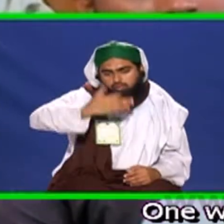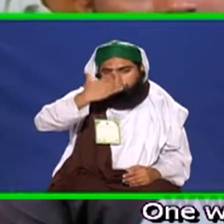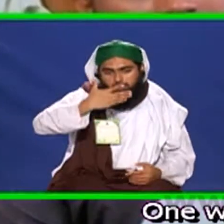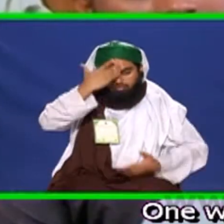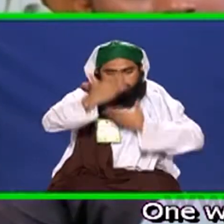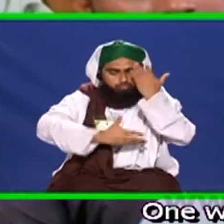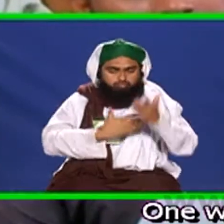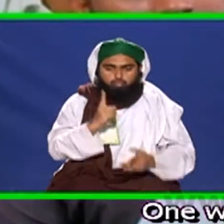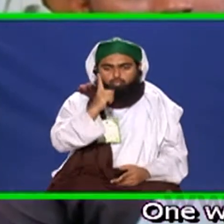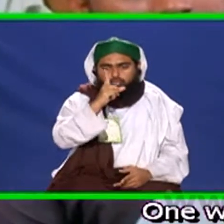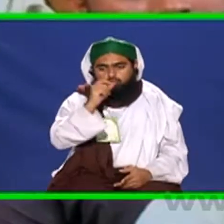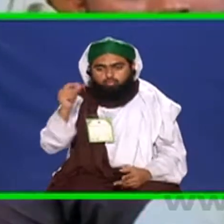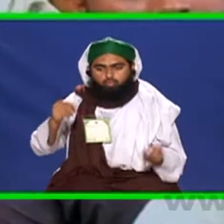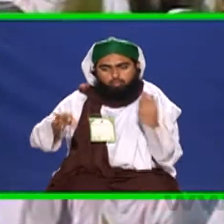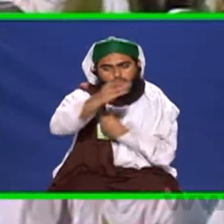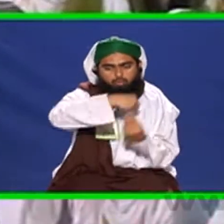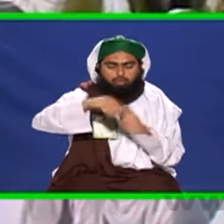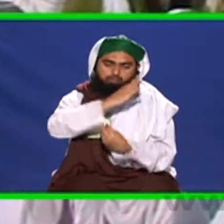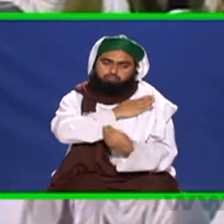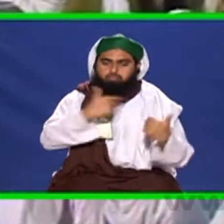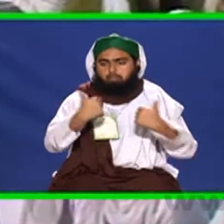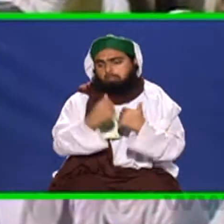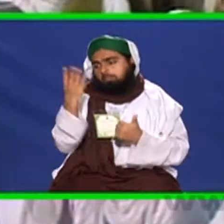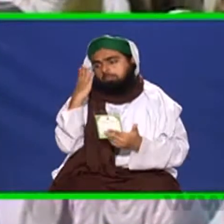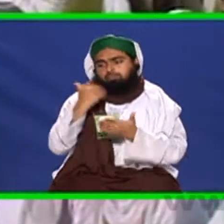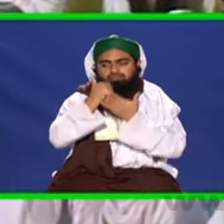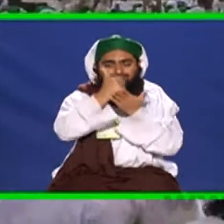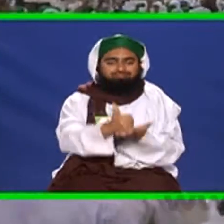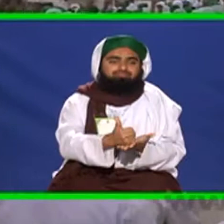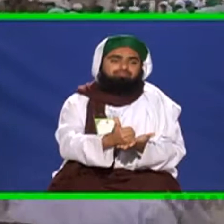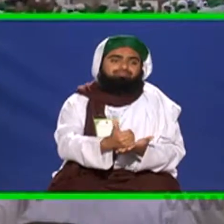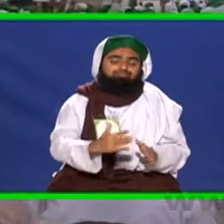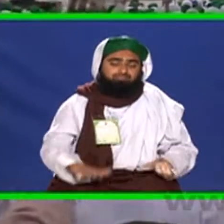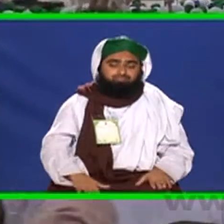اللہ کہہ لے وہ 100 حج کرنے والے کی مانند ہے۔